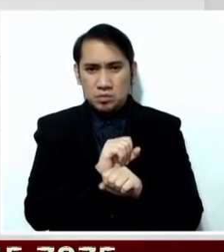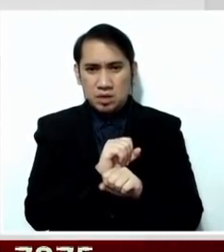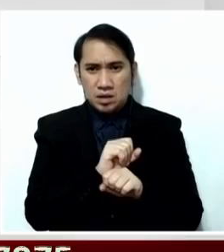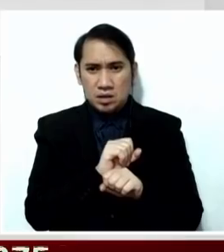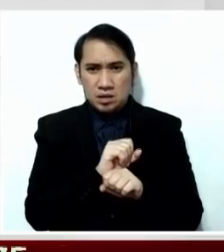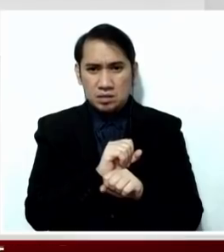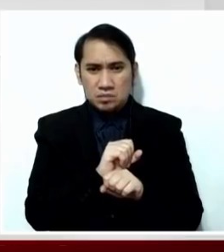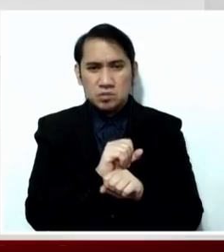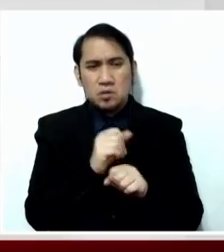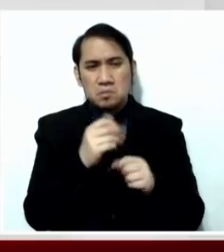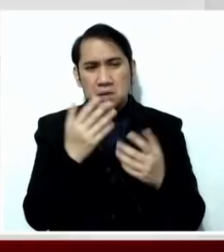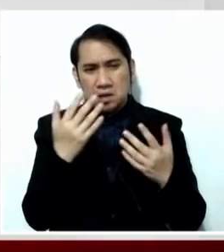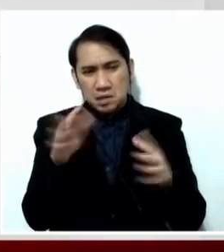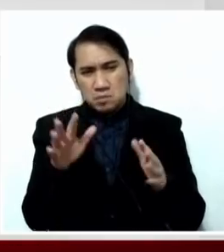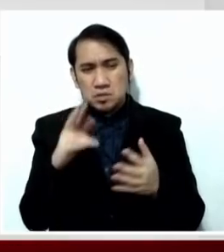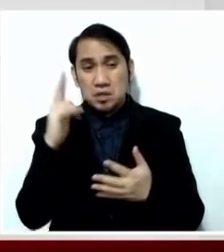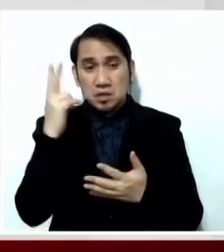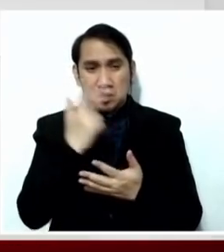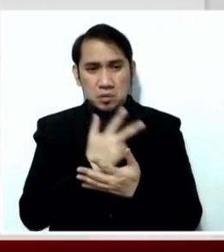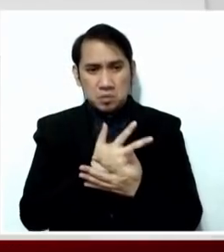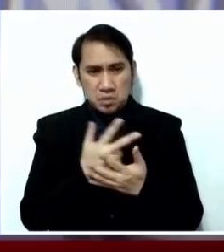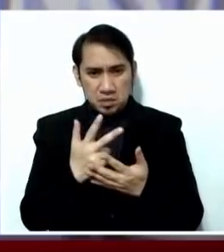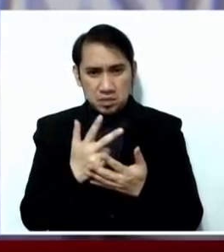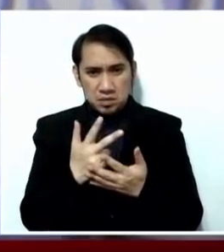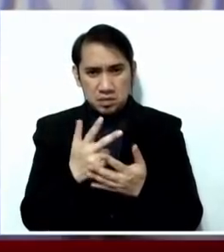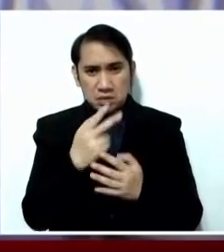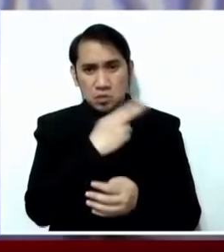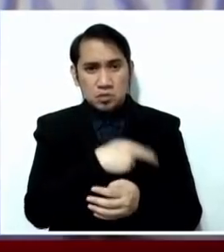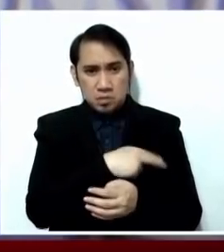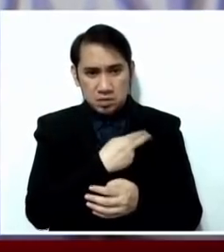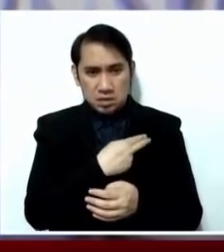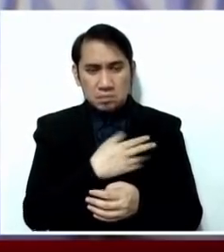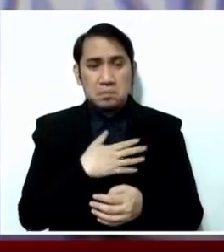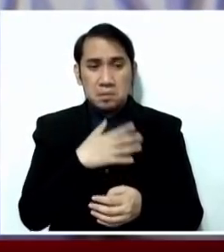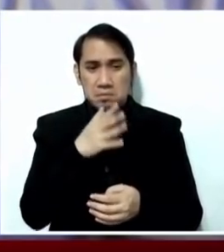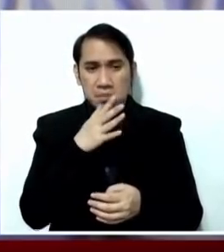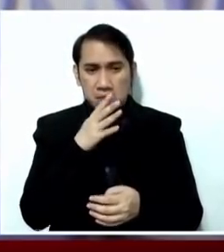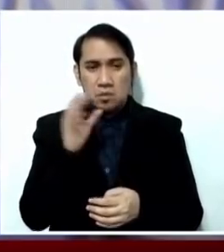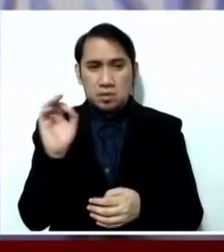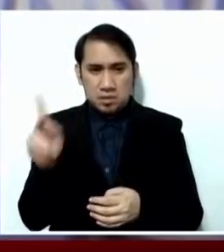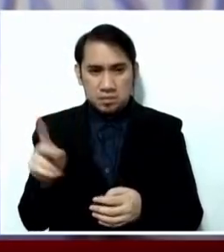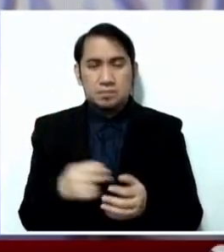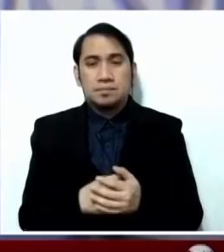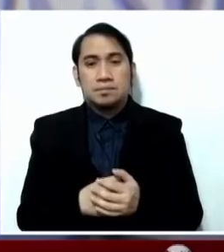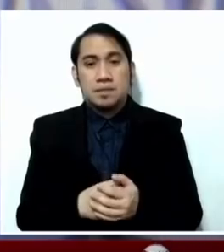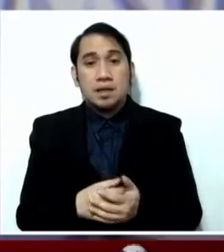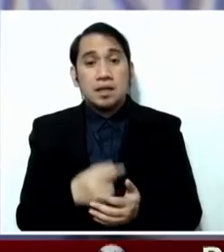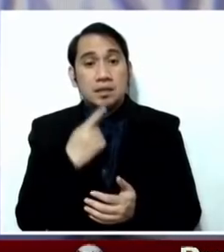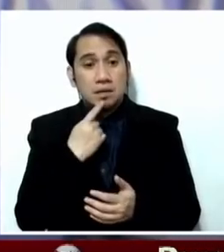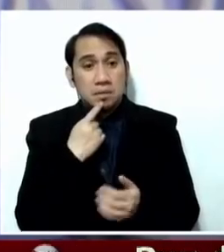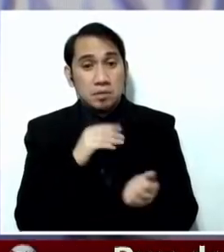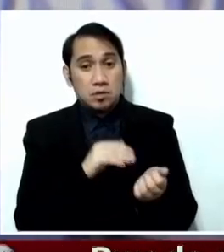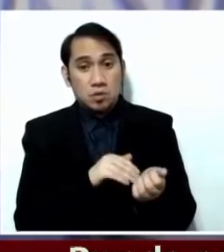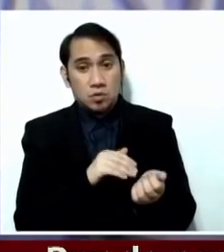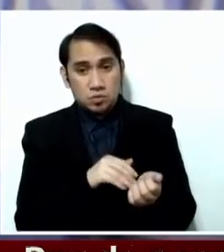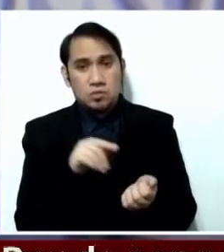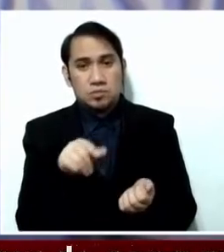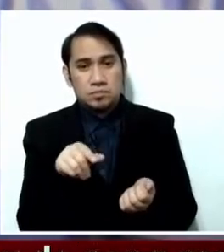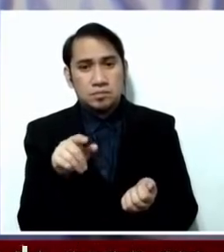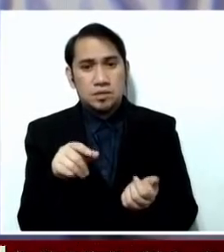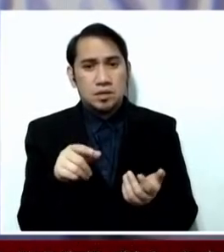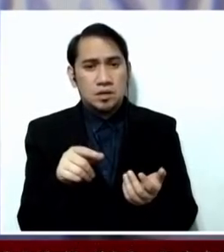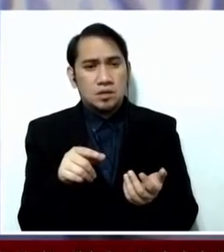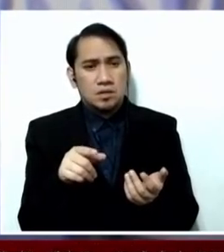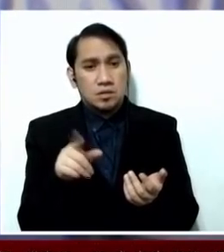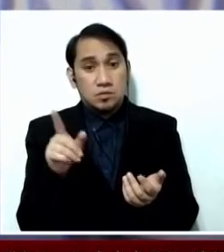after 3 weeks in the hospital, okay naman na siya ngayon. Ayon kay Dr. Iggy Agbayani, isa sa mga doktor na nagsusulong sa